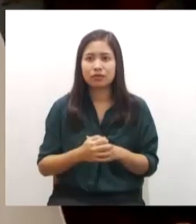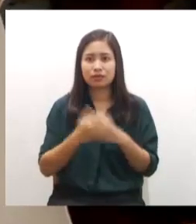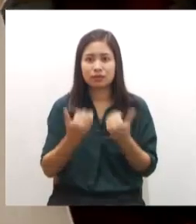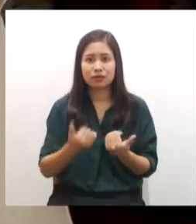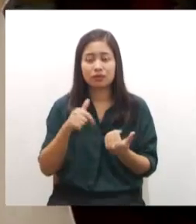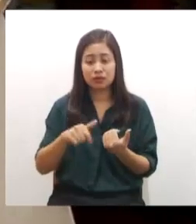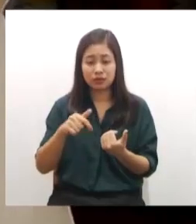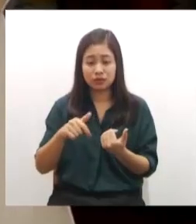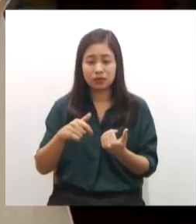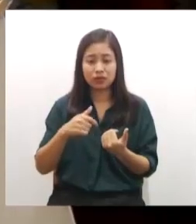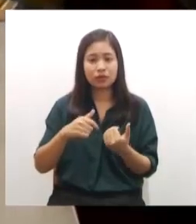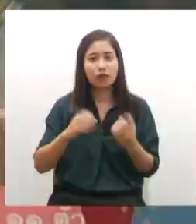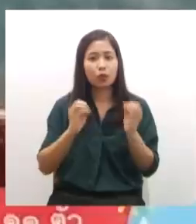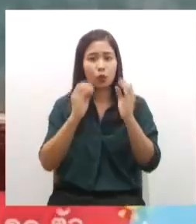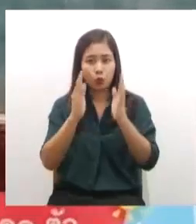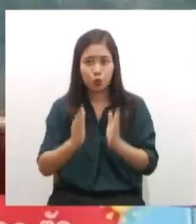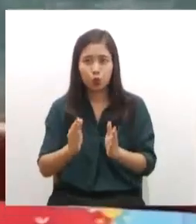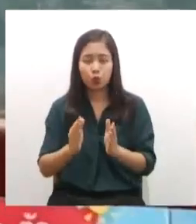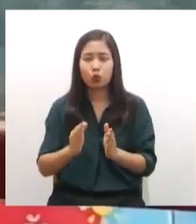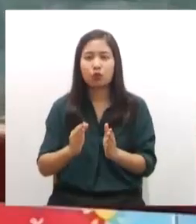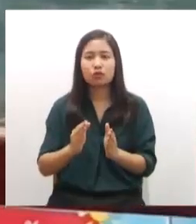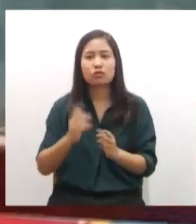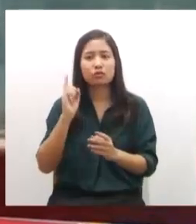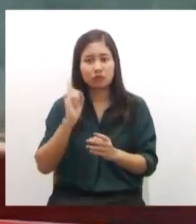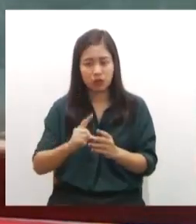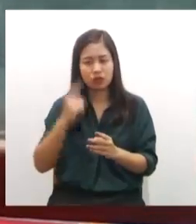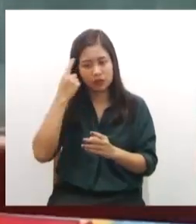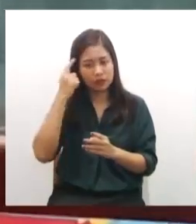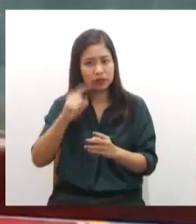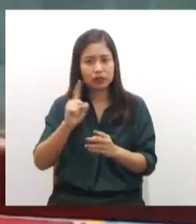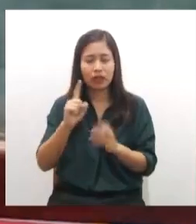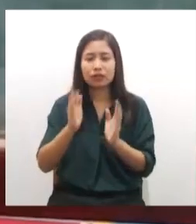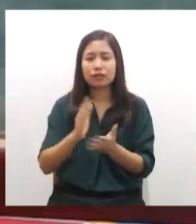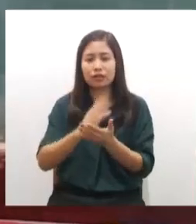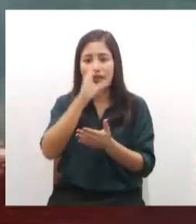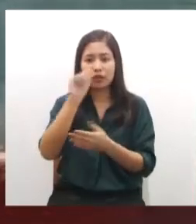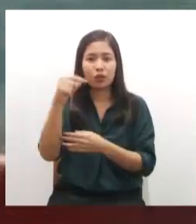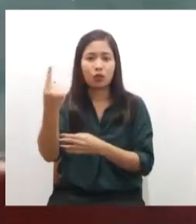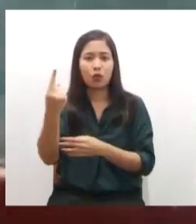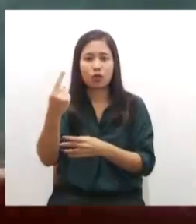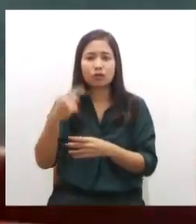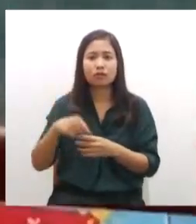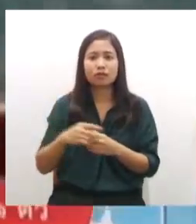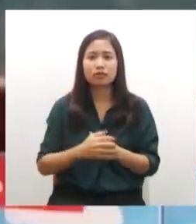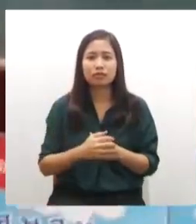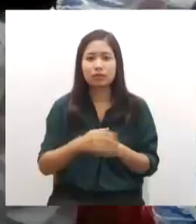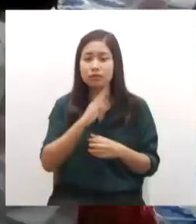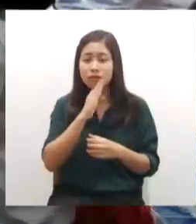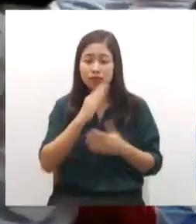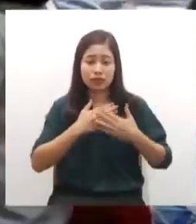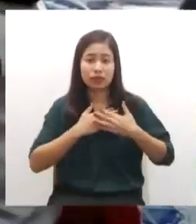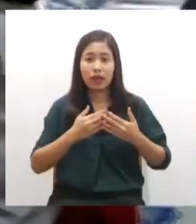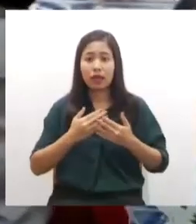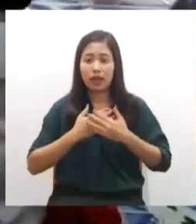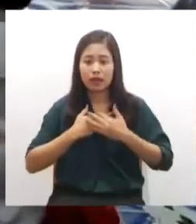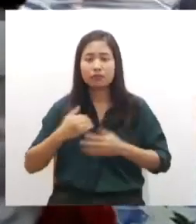ครูนั้นใจหรือจิตวิญญาณของเราต้องมาเป็นอันดับแรกถ้ามีใจรักใจพร้อมย่อมประส